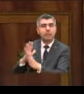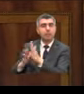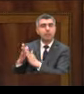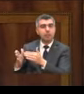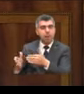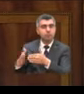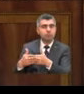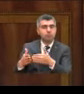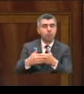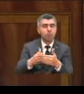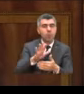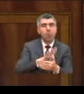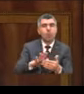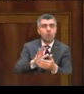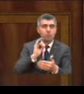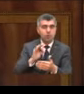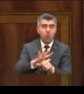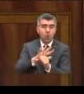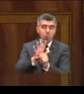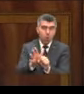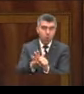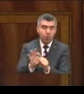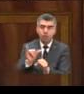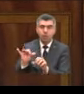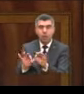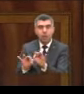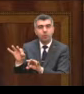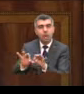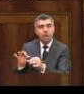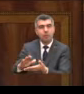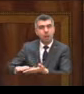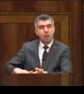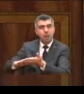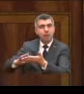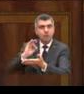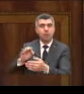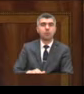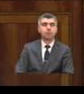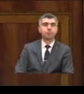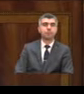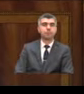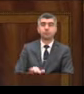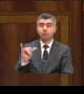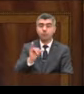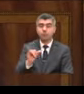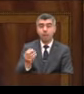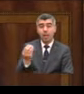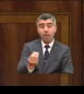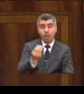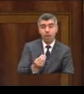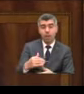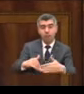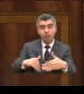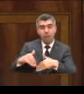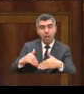أغلقت بسبب الجائحة، وأي إجراءات للتمكين الاقتصادي لهؤلاء النساء؟ ماذا عن أطفال الشوارع في